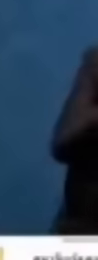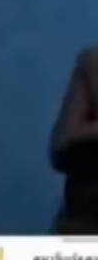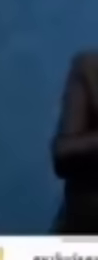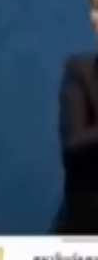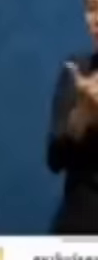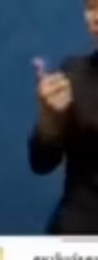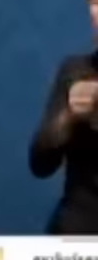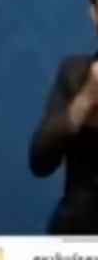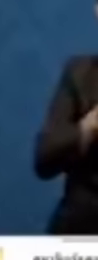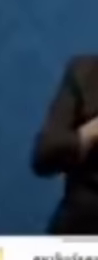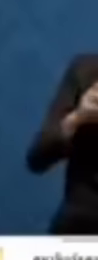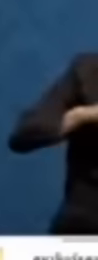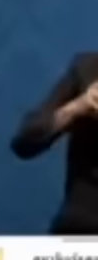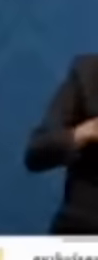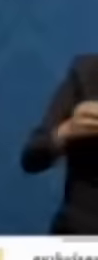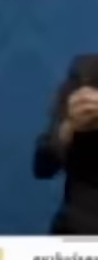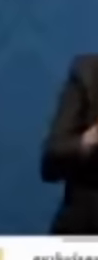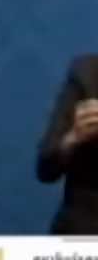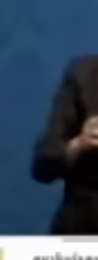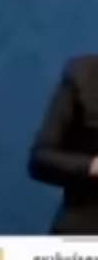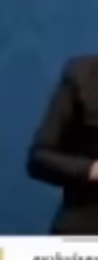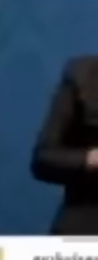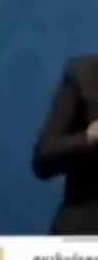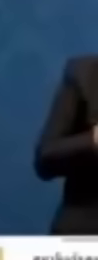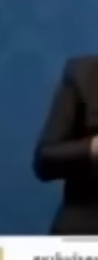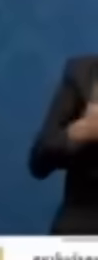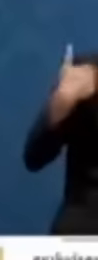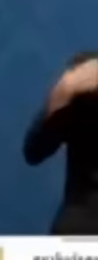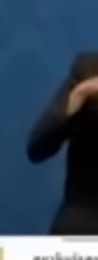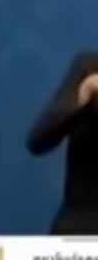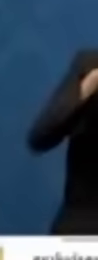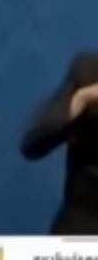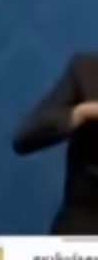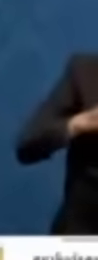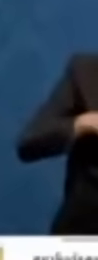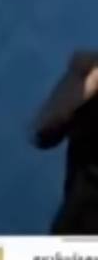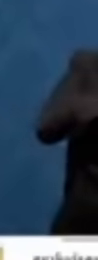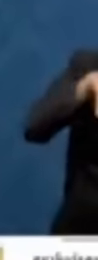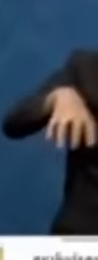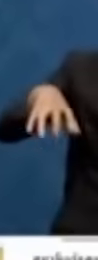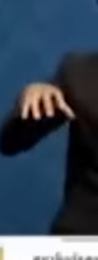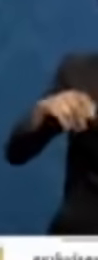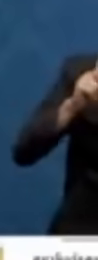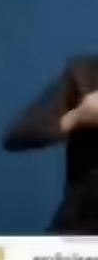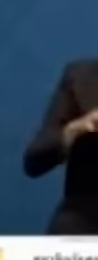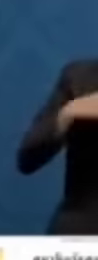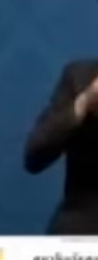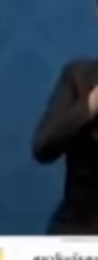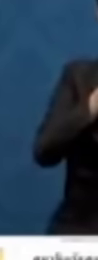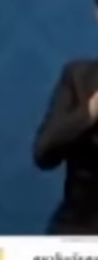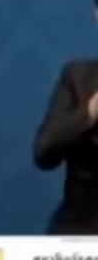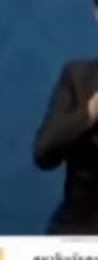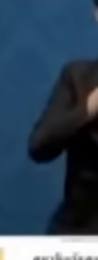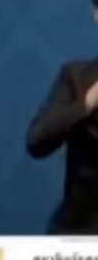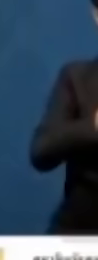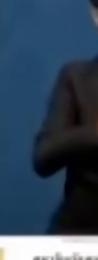เสียหายให้กับสถาบันต่างๆของบ้านเมืองพึงสังวรและระมัดระวังให้ดี